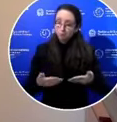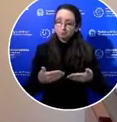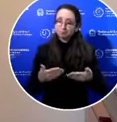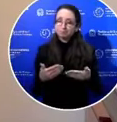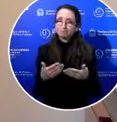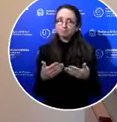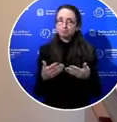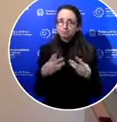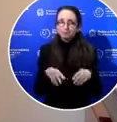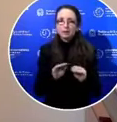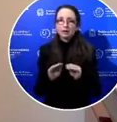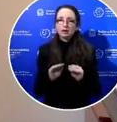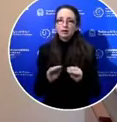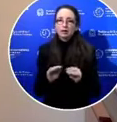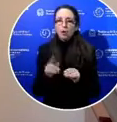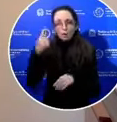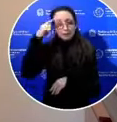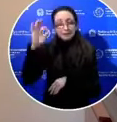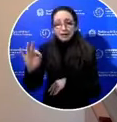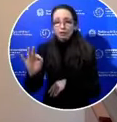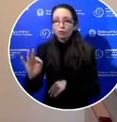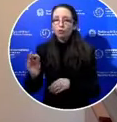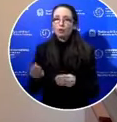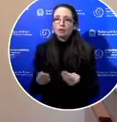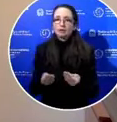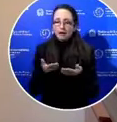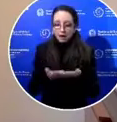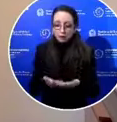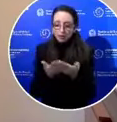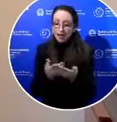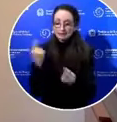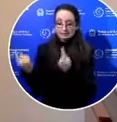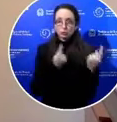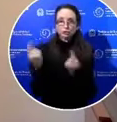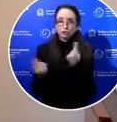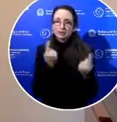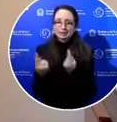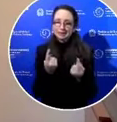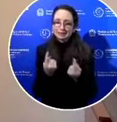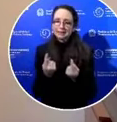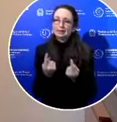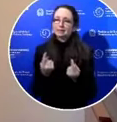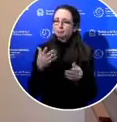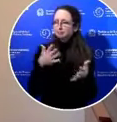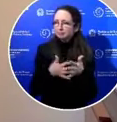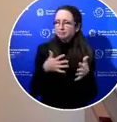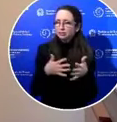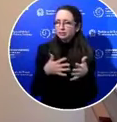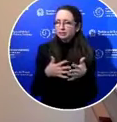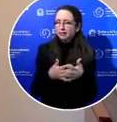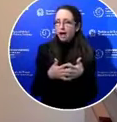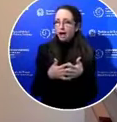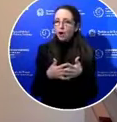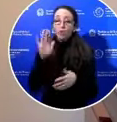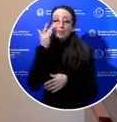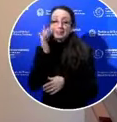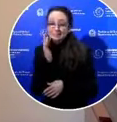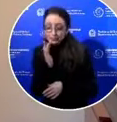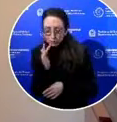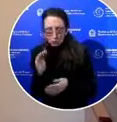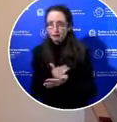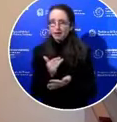intercettare precocemente situazioni di fragilità e prevenire condizioni di rischio che potrebbero generare situazioni di dipendenze.